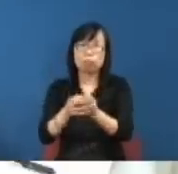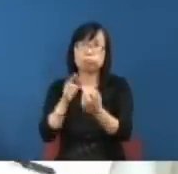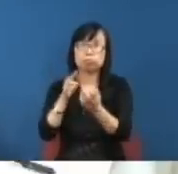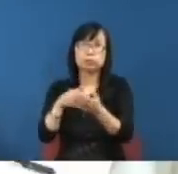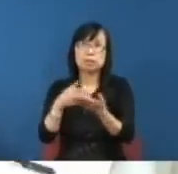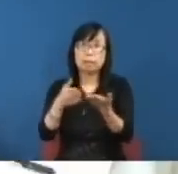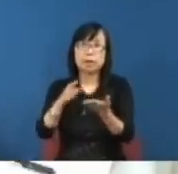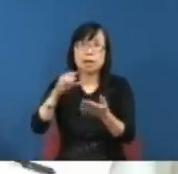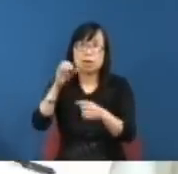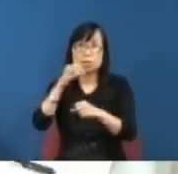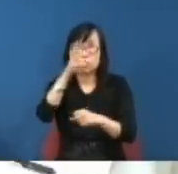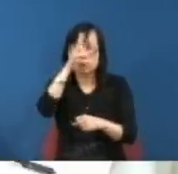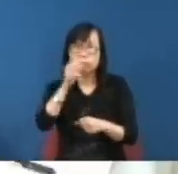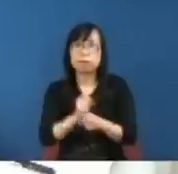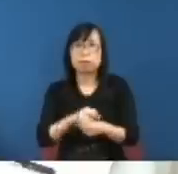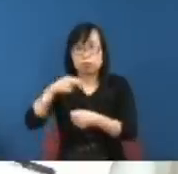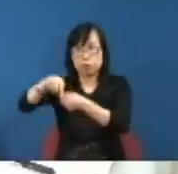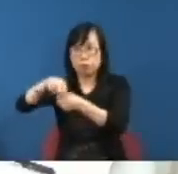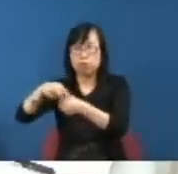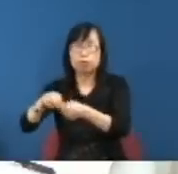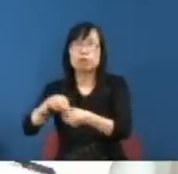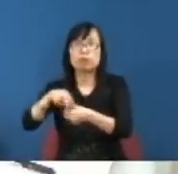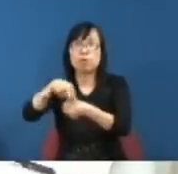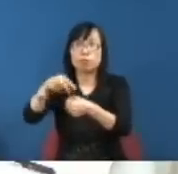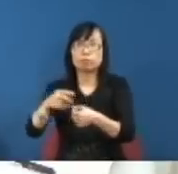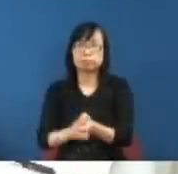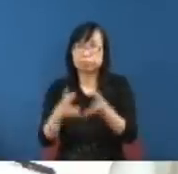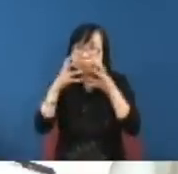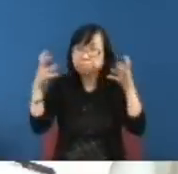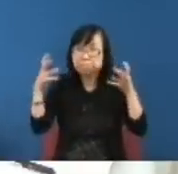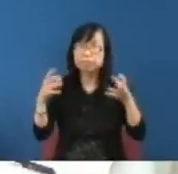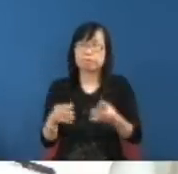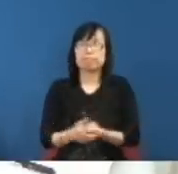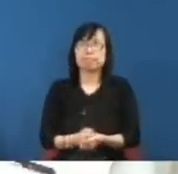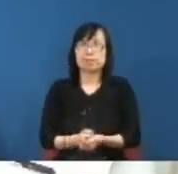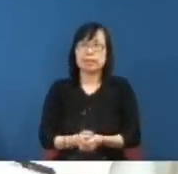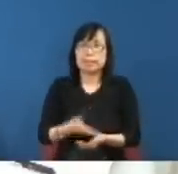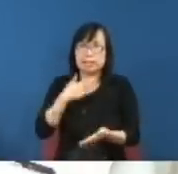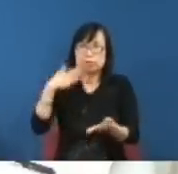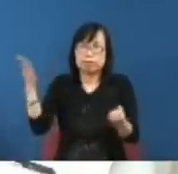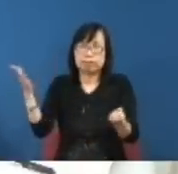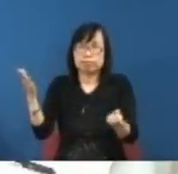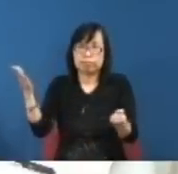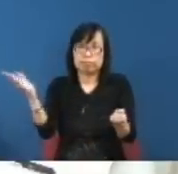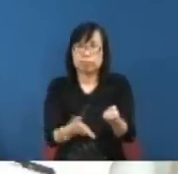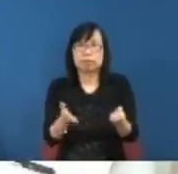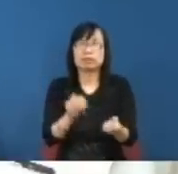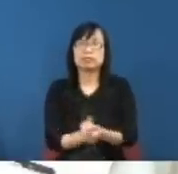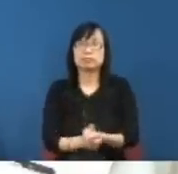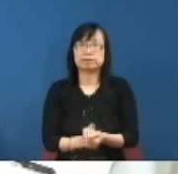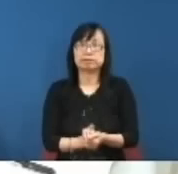和金融機構注資來養肥這班友，然後先劏一隻金生蛋的金，即是才去劏